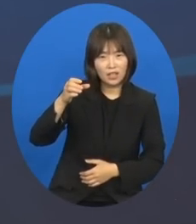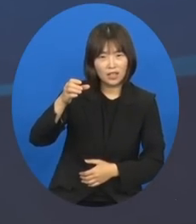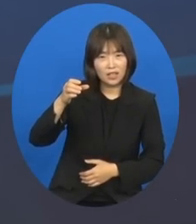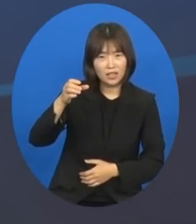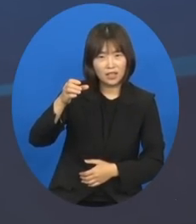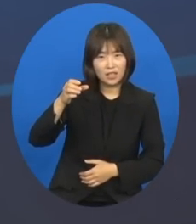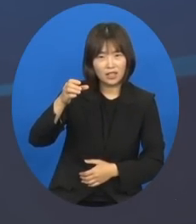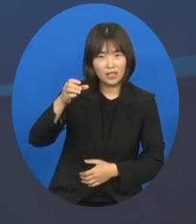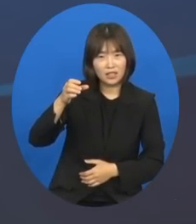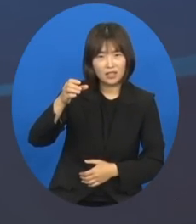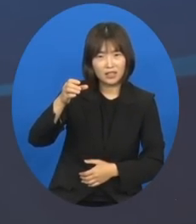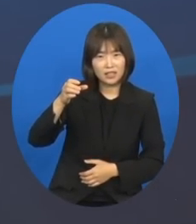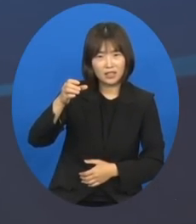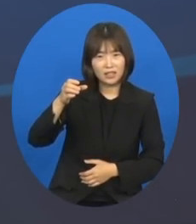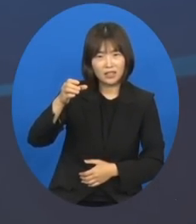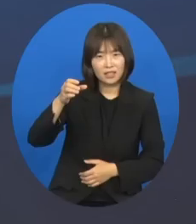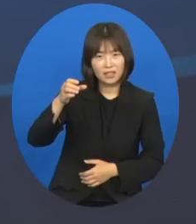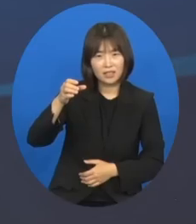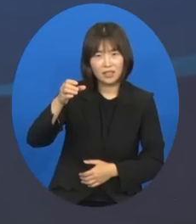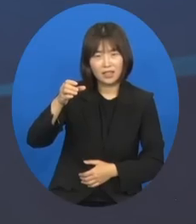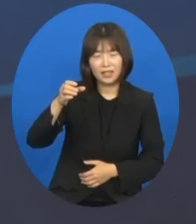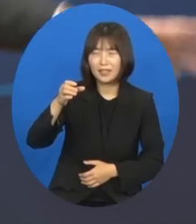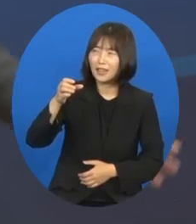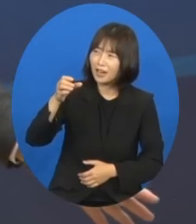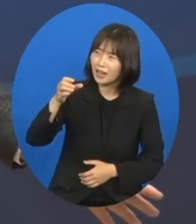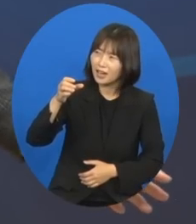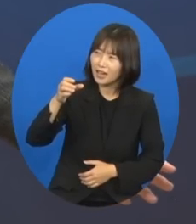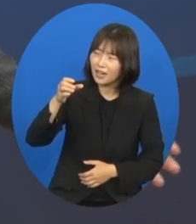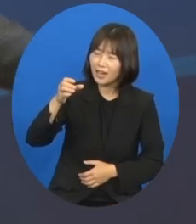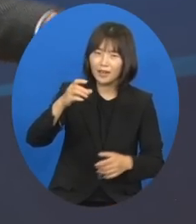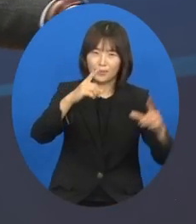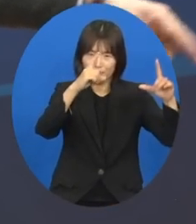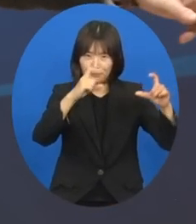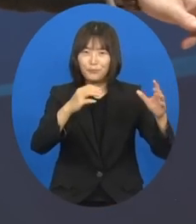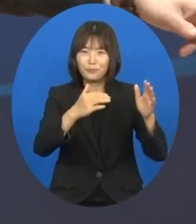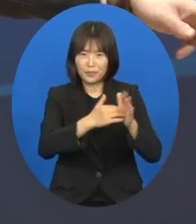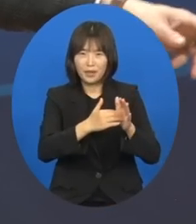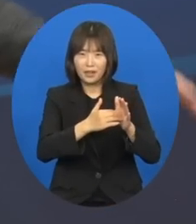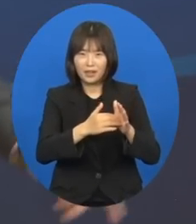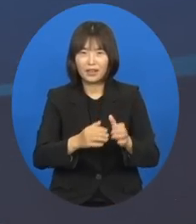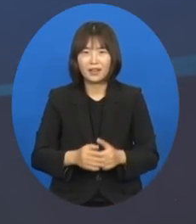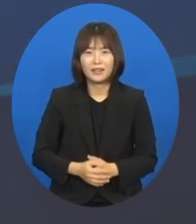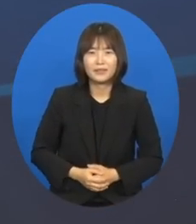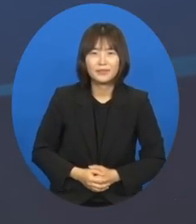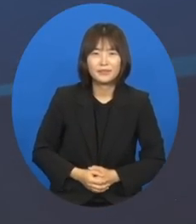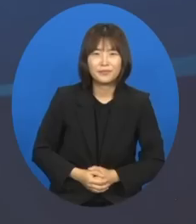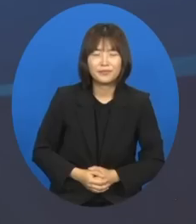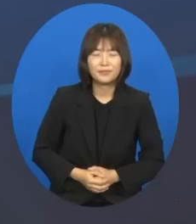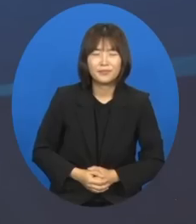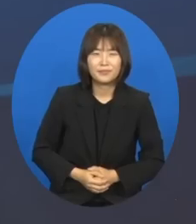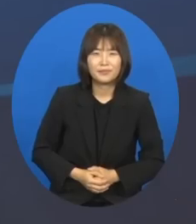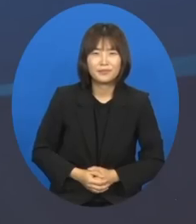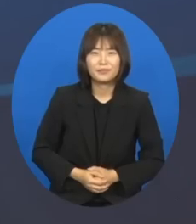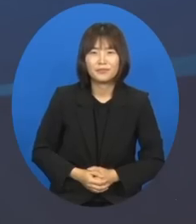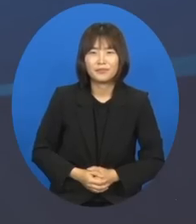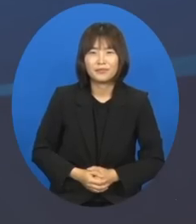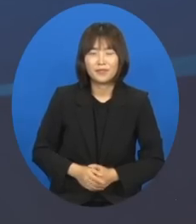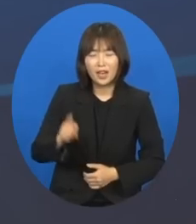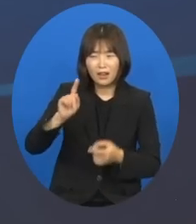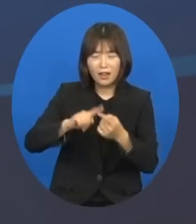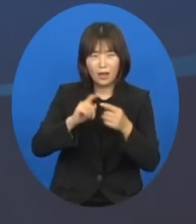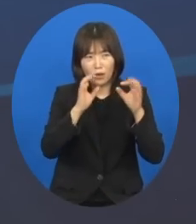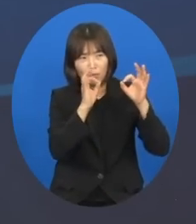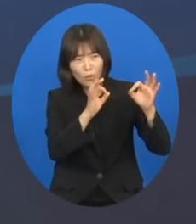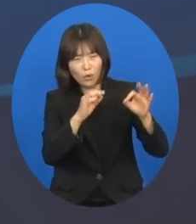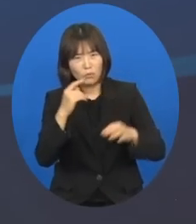있는 사진을 찍은 거예요 옆에는 소주 소주병이 있고 보해 소주 그런데 그걸 보고 우리